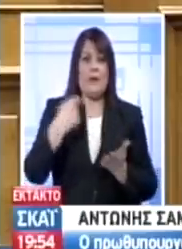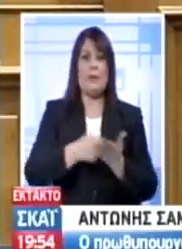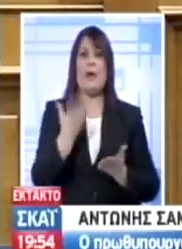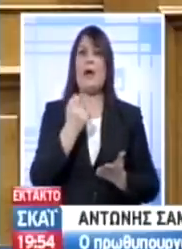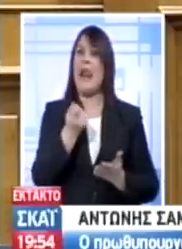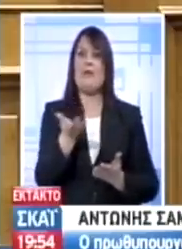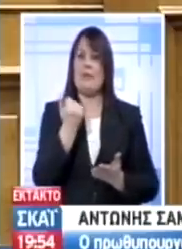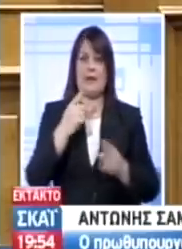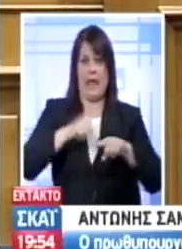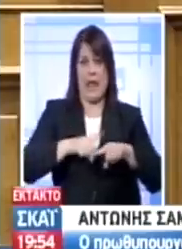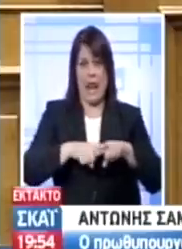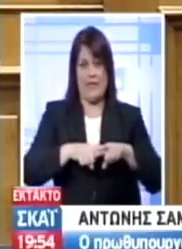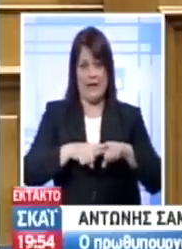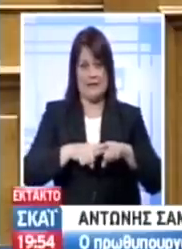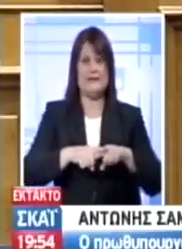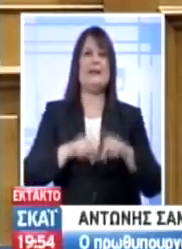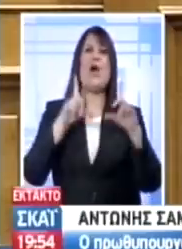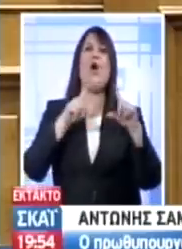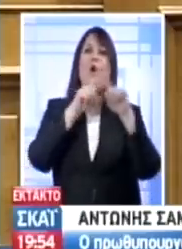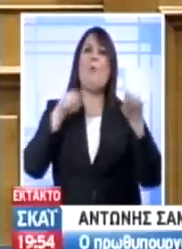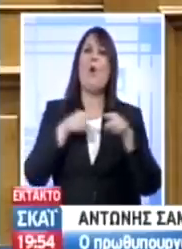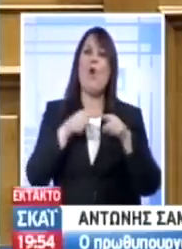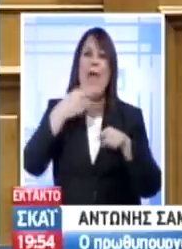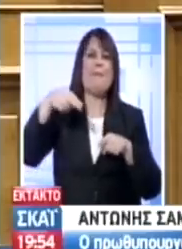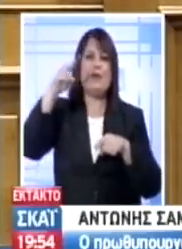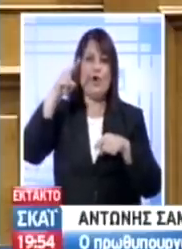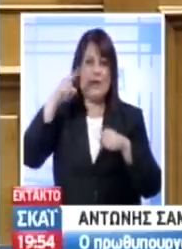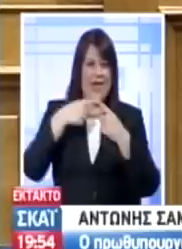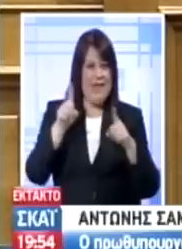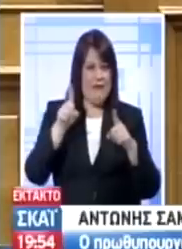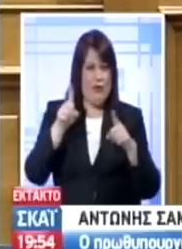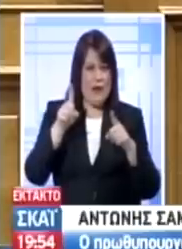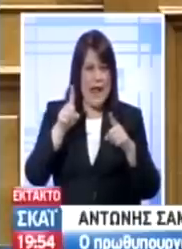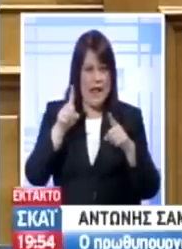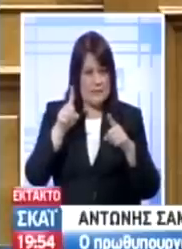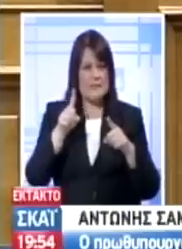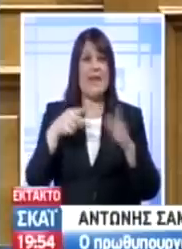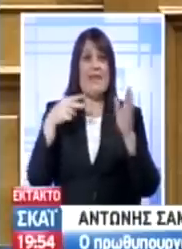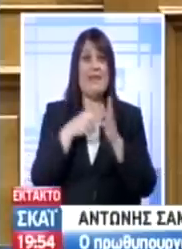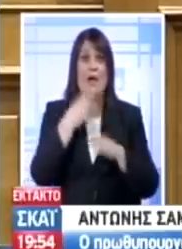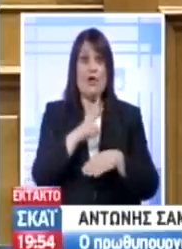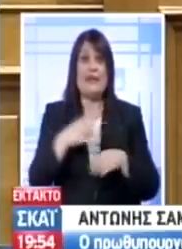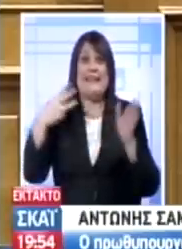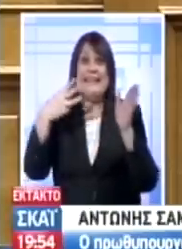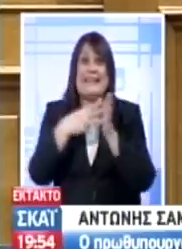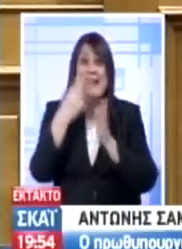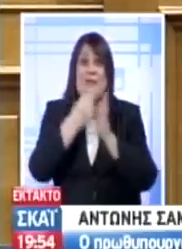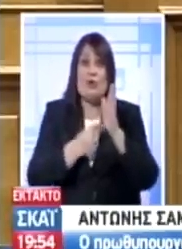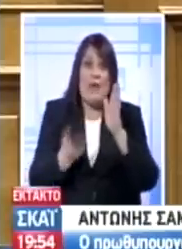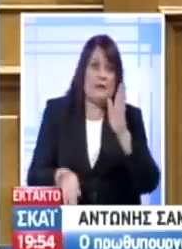της Ελλάδας. Τα spreads εκτινάχθηκαν από τα 2.200 τη Δευτέρα στις 3.000 μονάδες